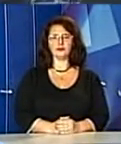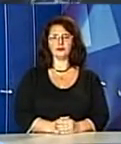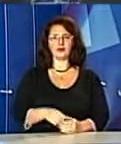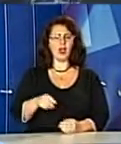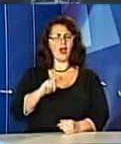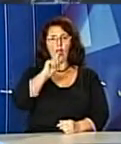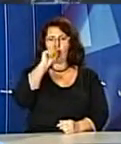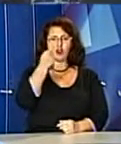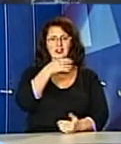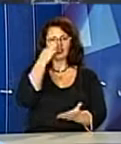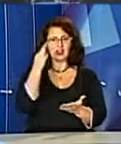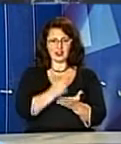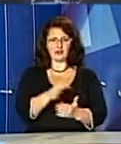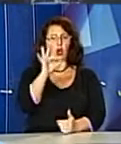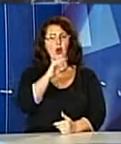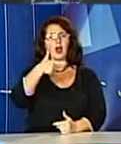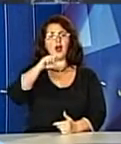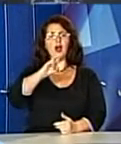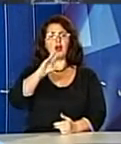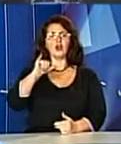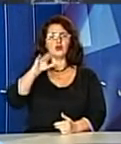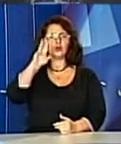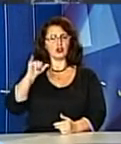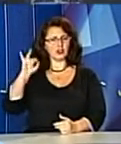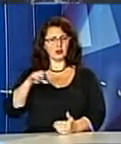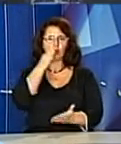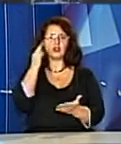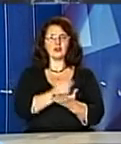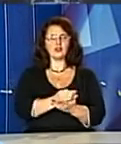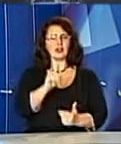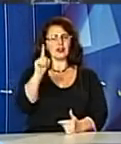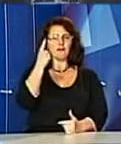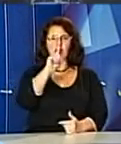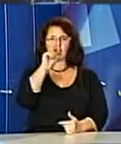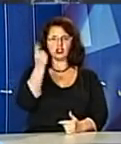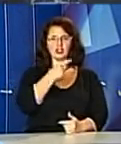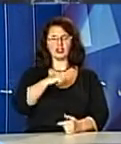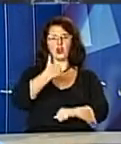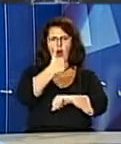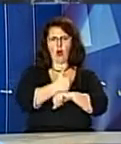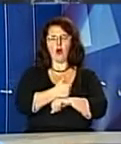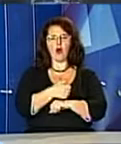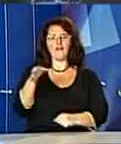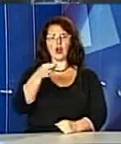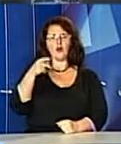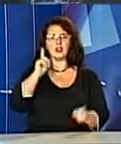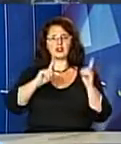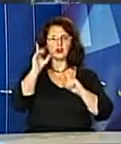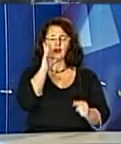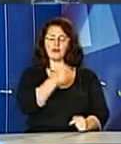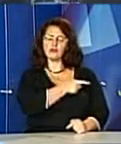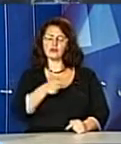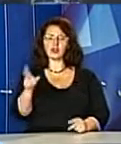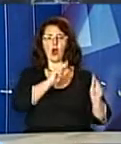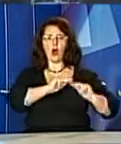Річний звіт. Олександр Ганущин прозвітував за перший рік на посаді голови Львівської обласної ради. За час його каденції,